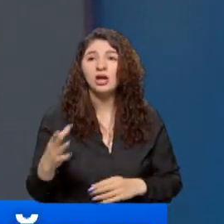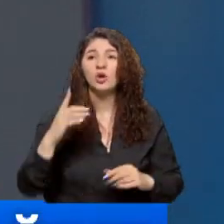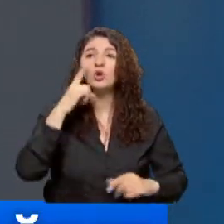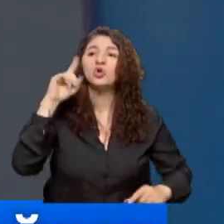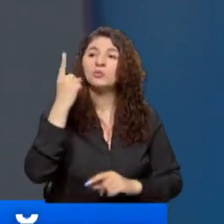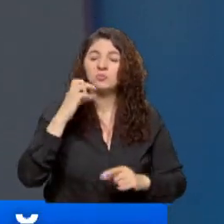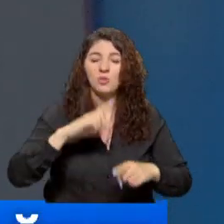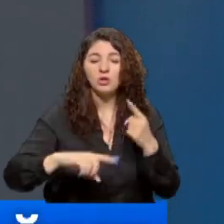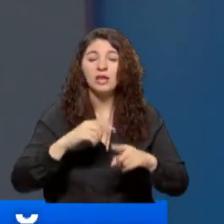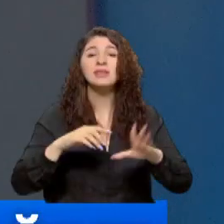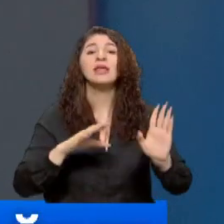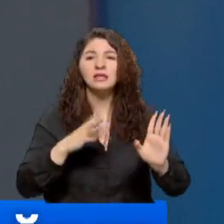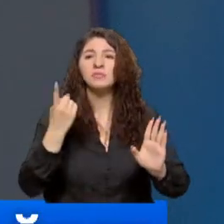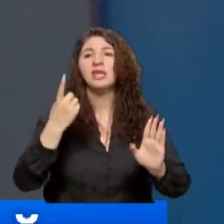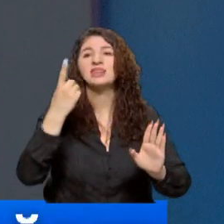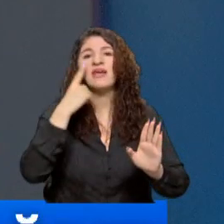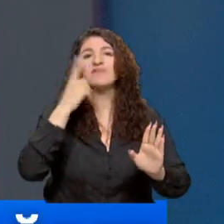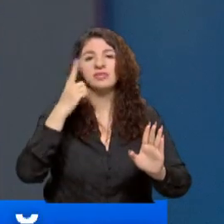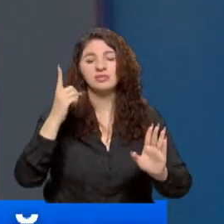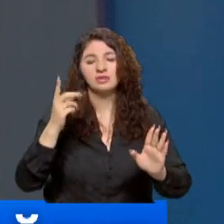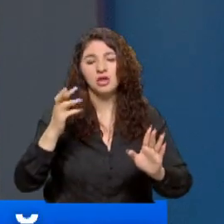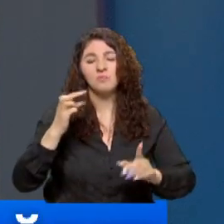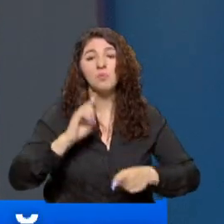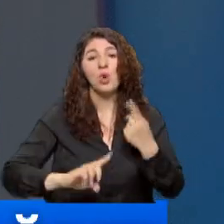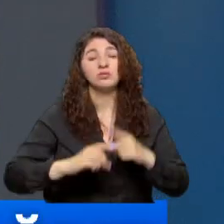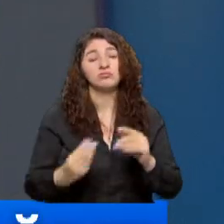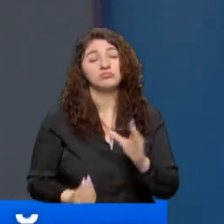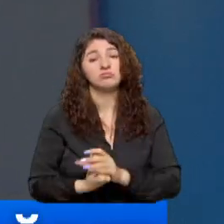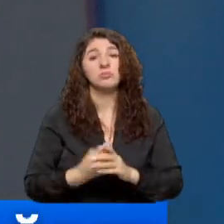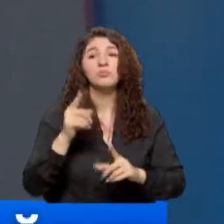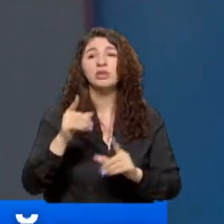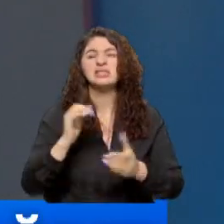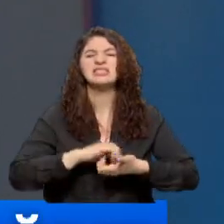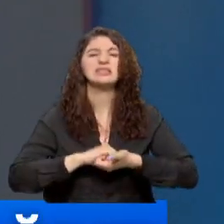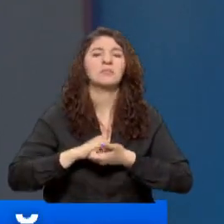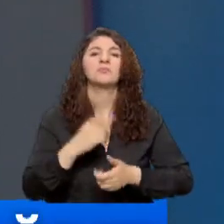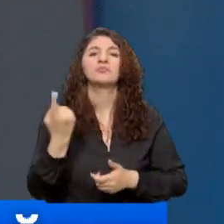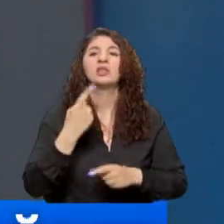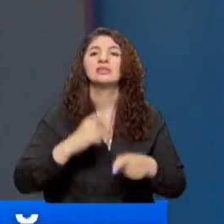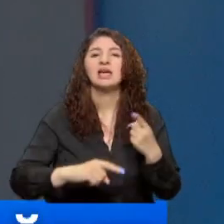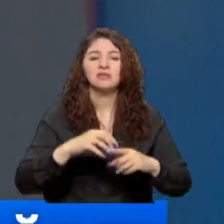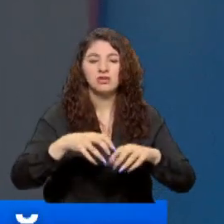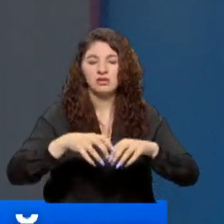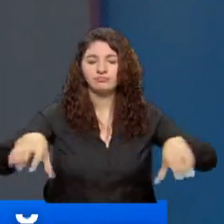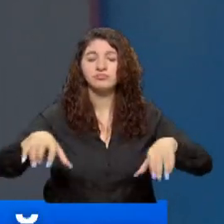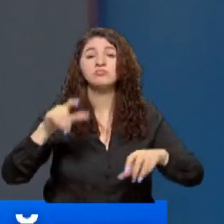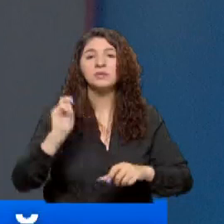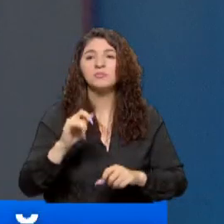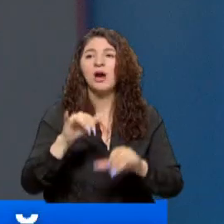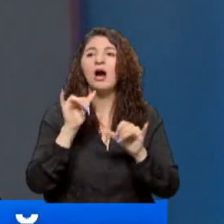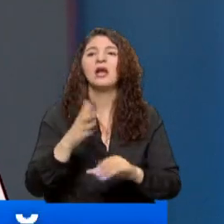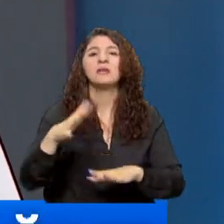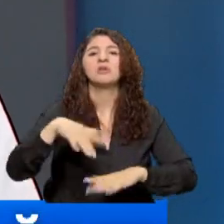hükümet politikaları yerine artık bir devlet politikası oluşturup ve bunu samimi bir şekilde siyasetten Ağrı yapıp